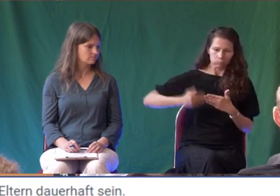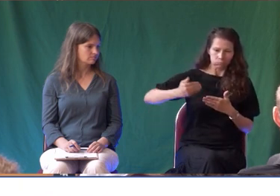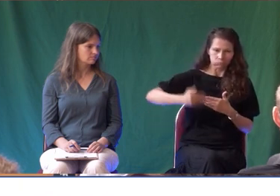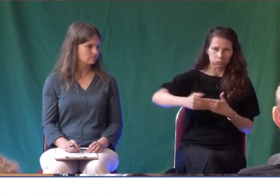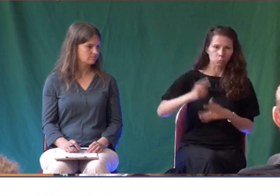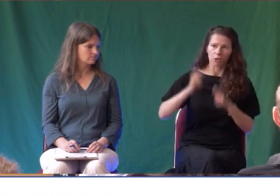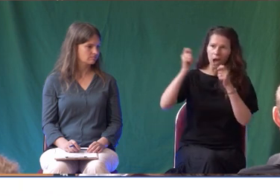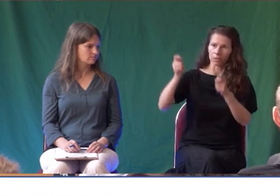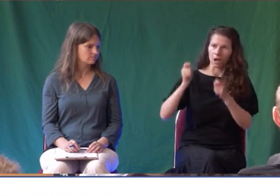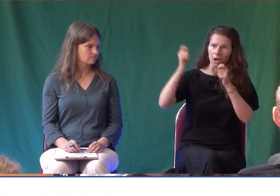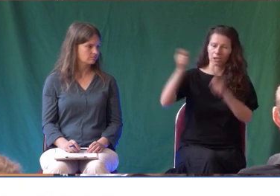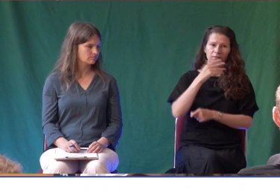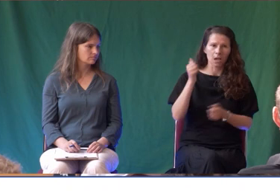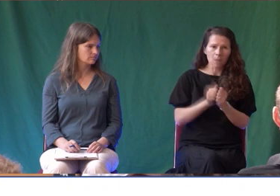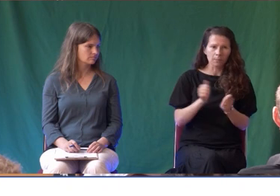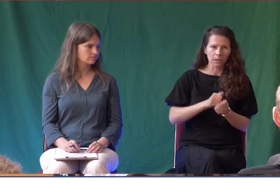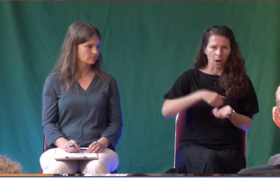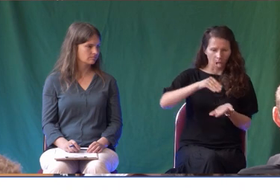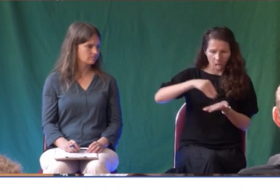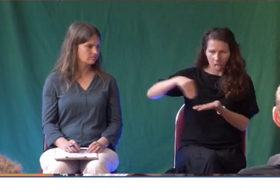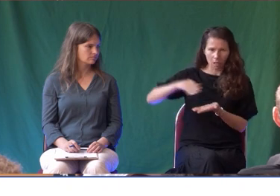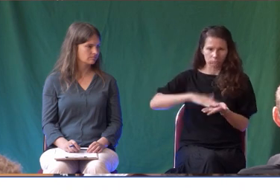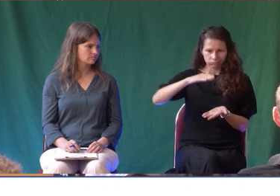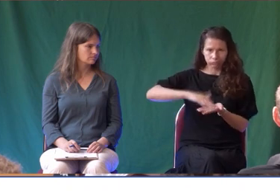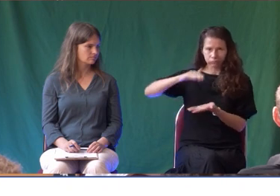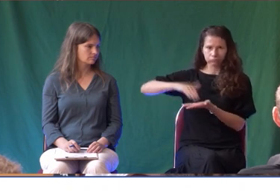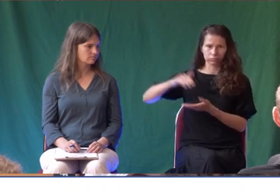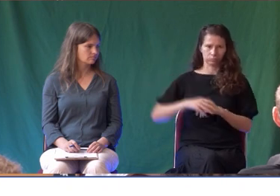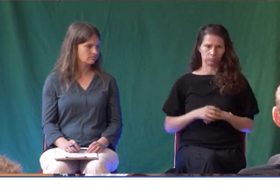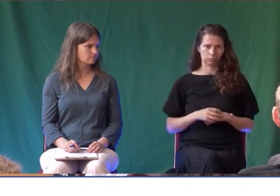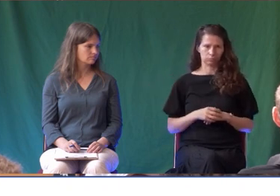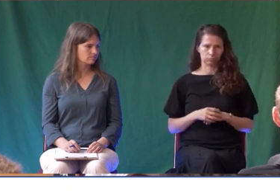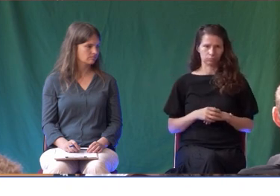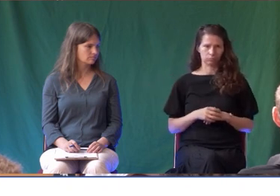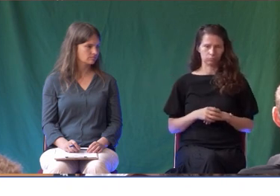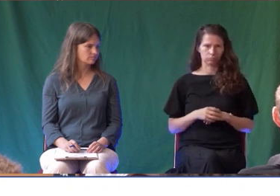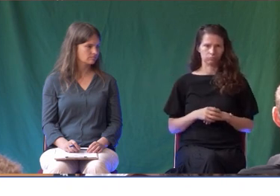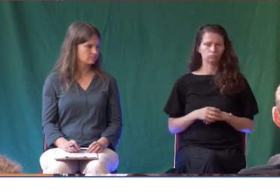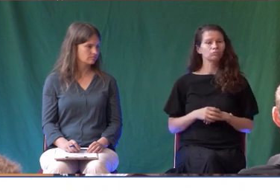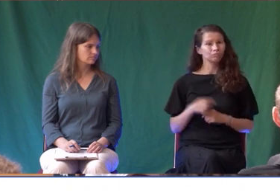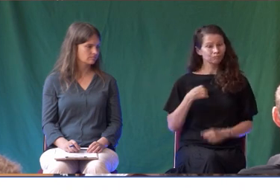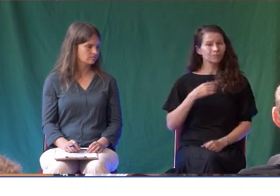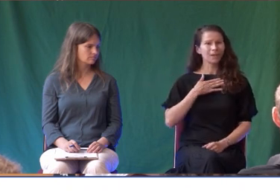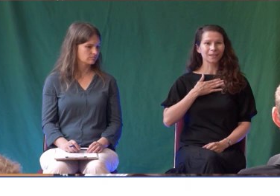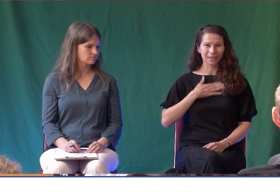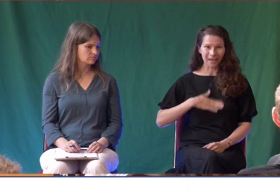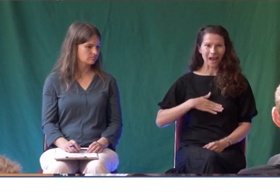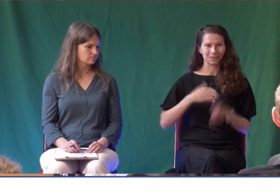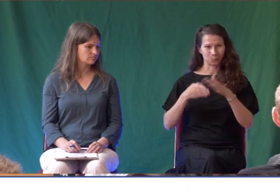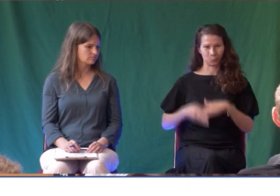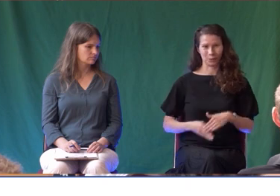viel Papierkram ich denke ich unterstütze gerne dabei